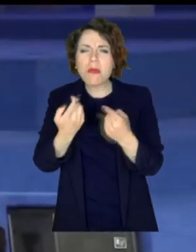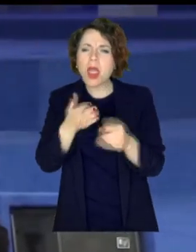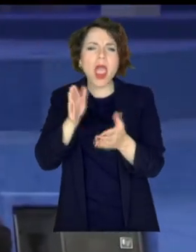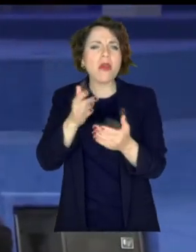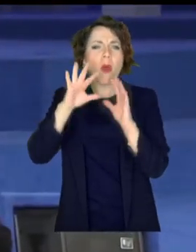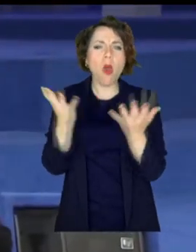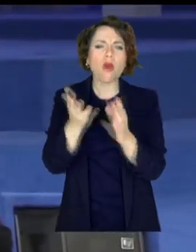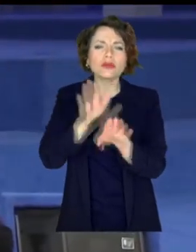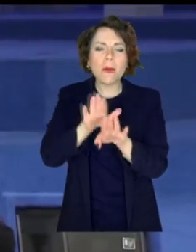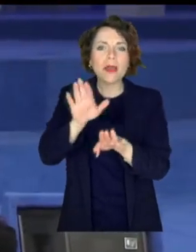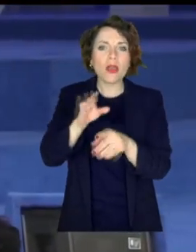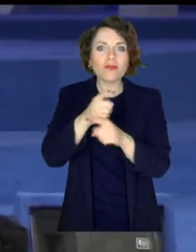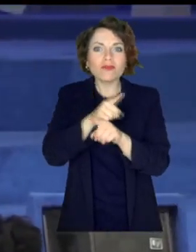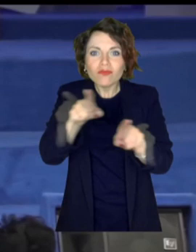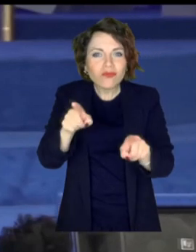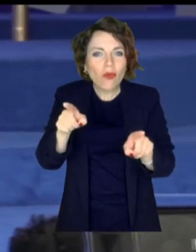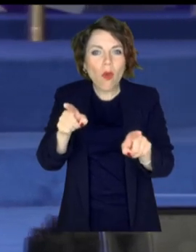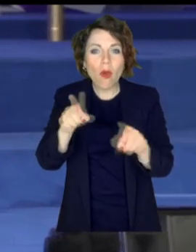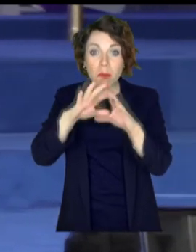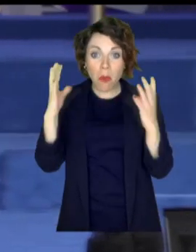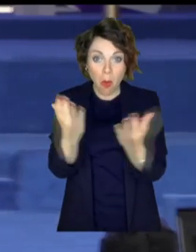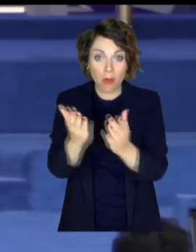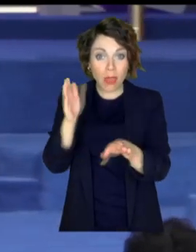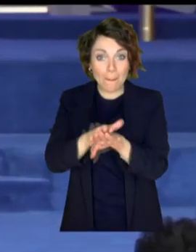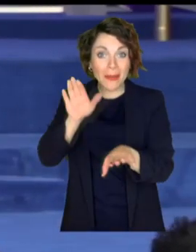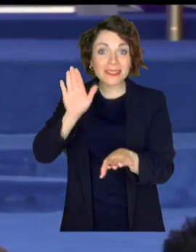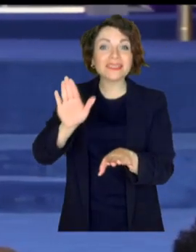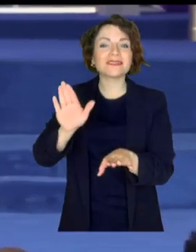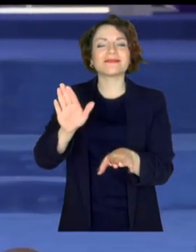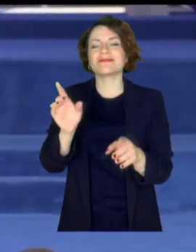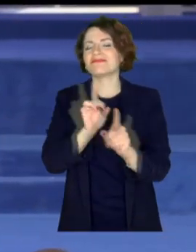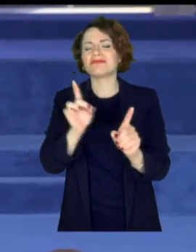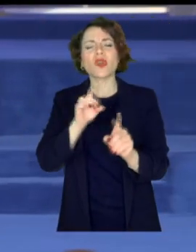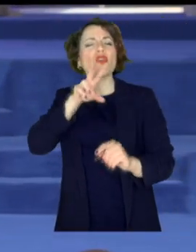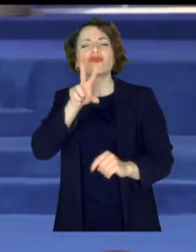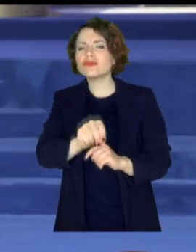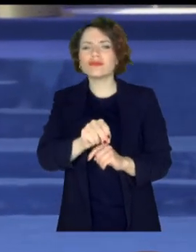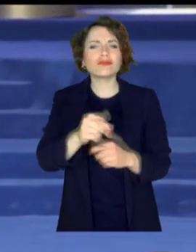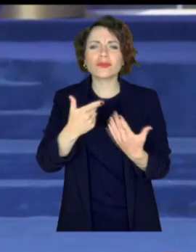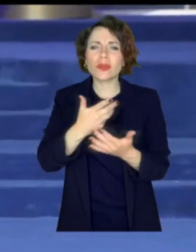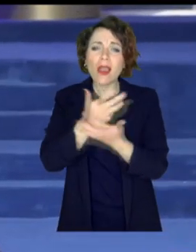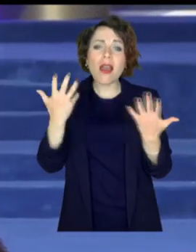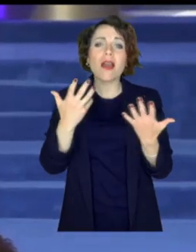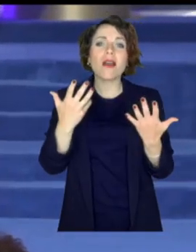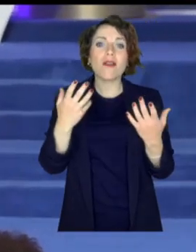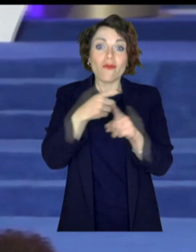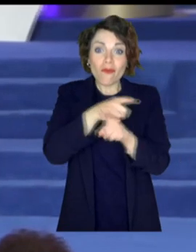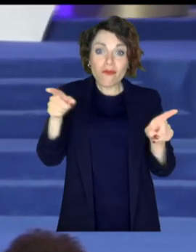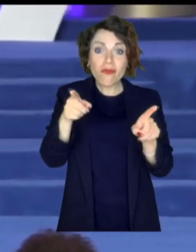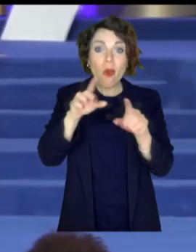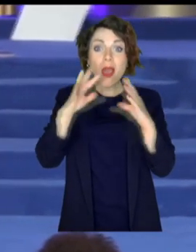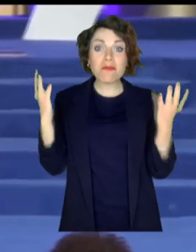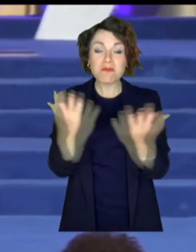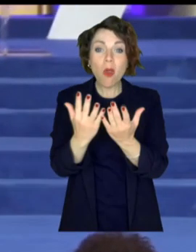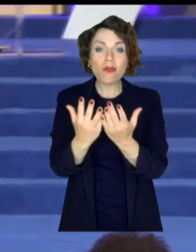L'ha detto Gesù, non siete del mondo. Lui ha detto, io non sono del mondo. E ci ha detto, voi non siete del mondo, così